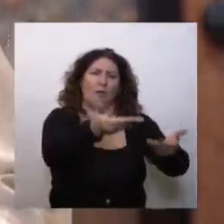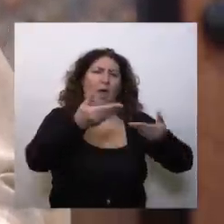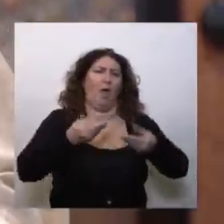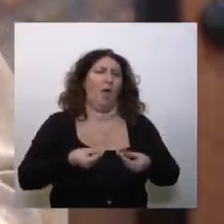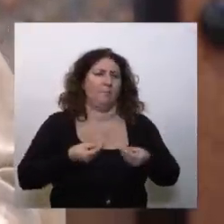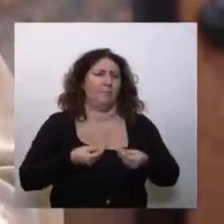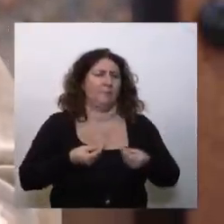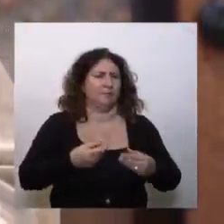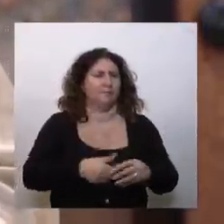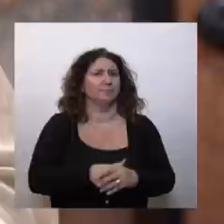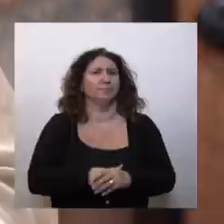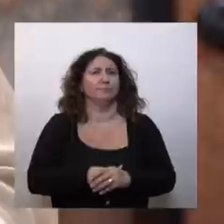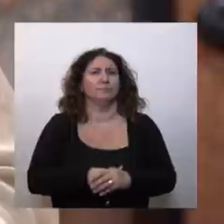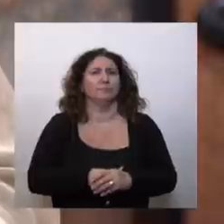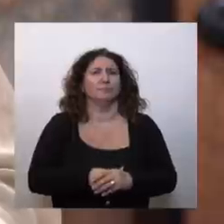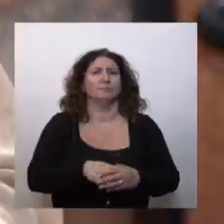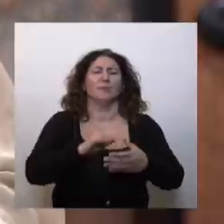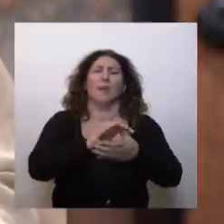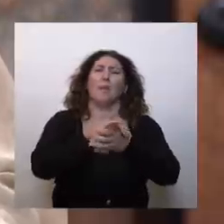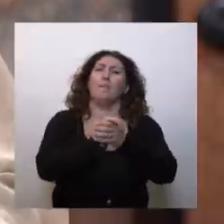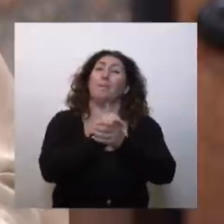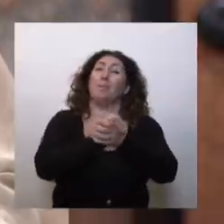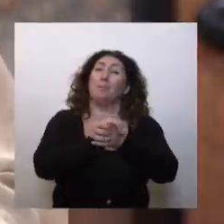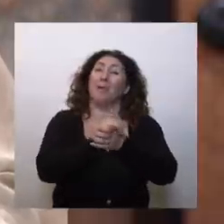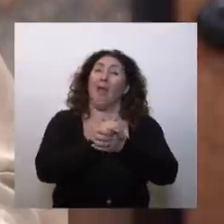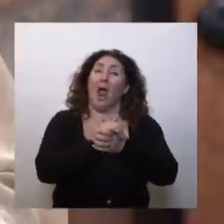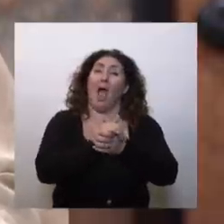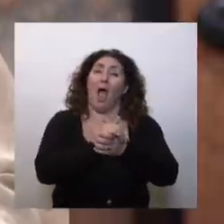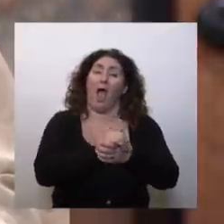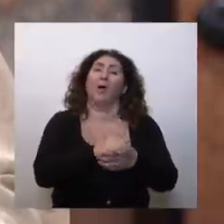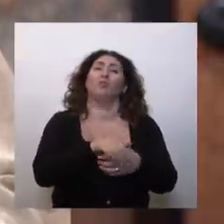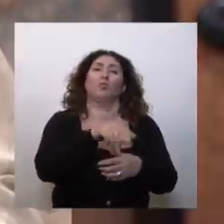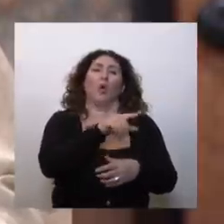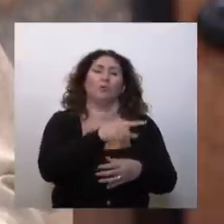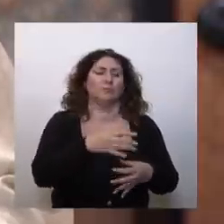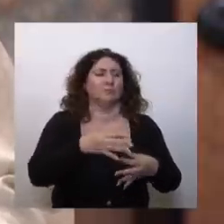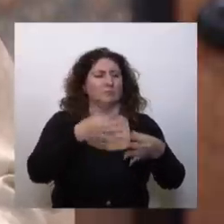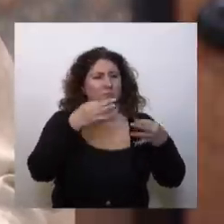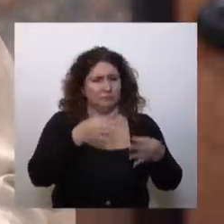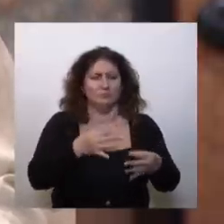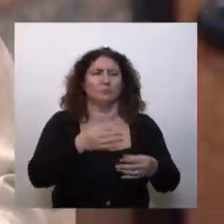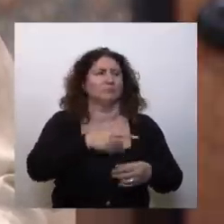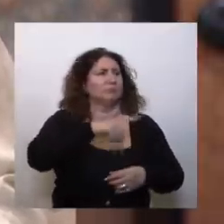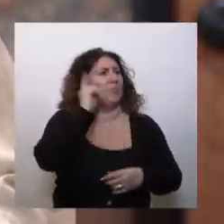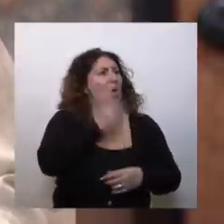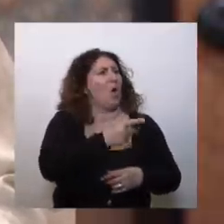Pilato allora ordinò che gli fosse consegnato.